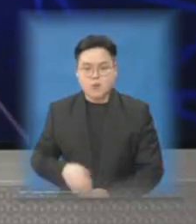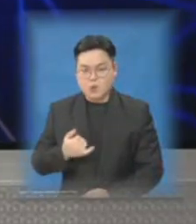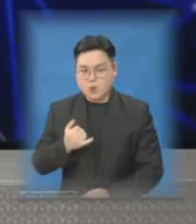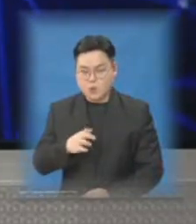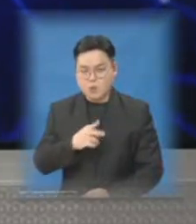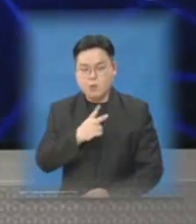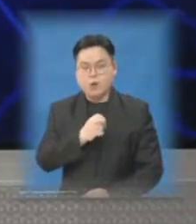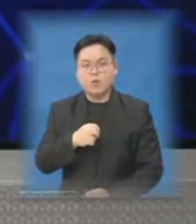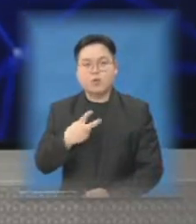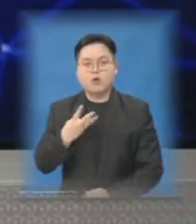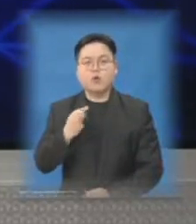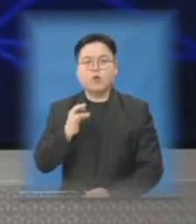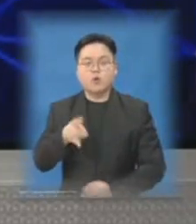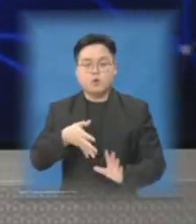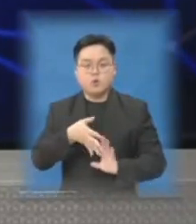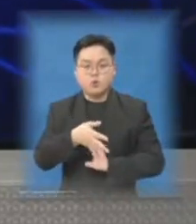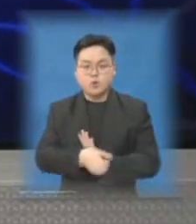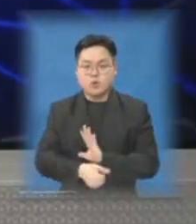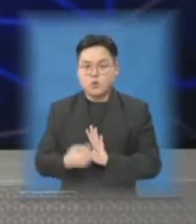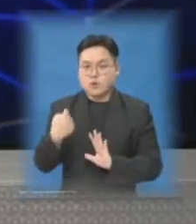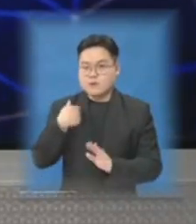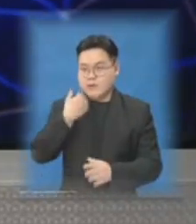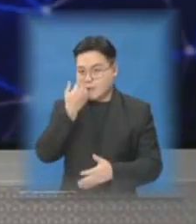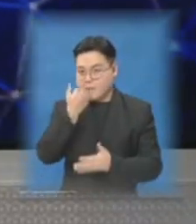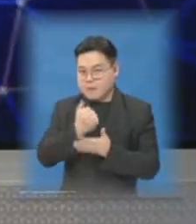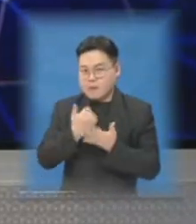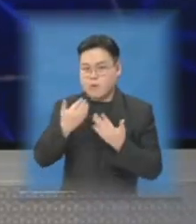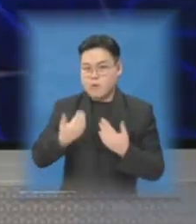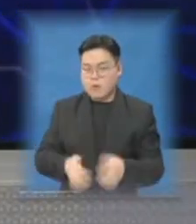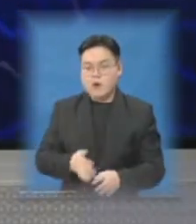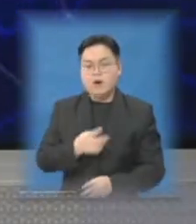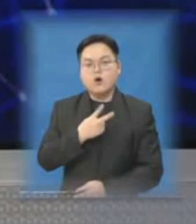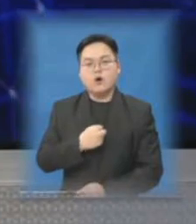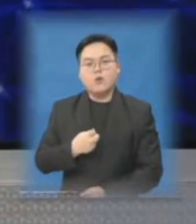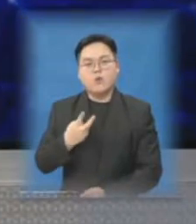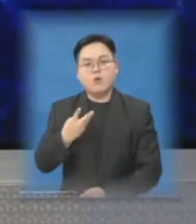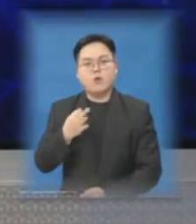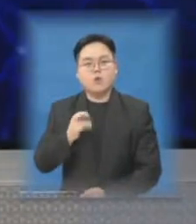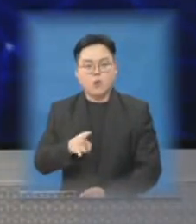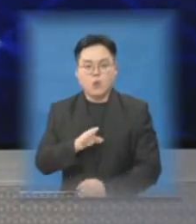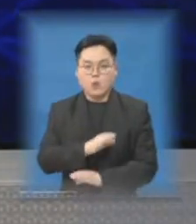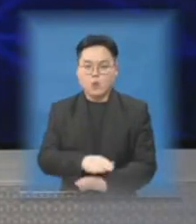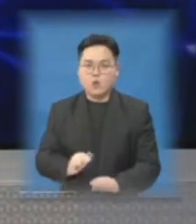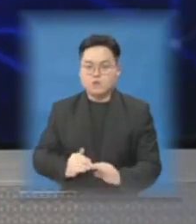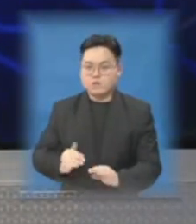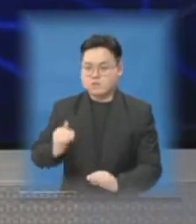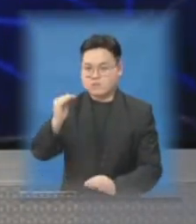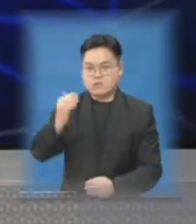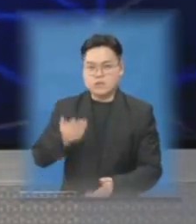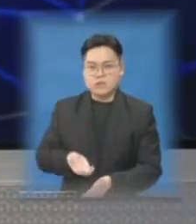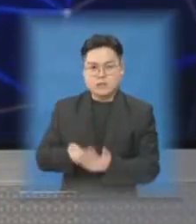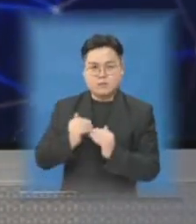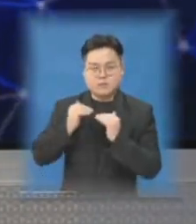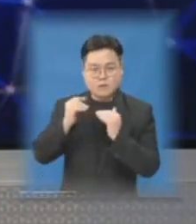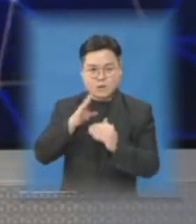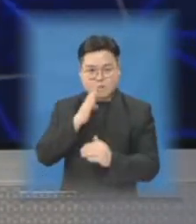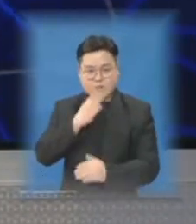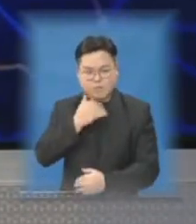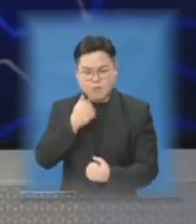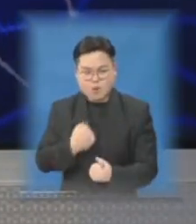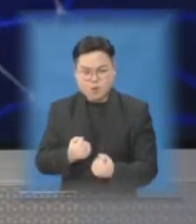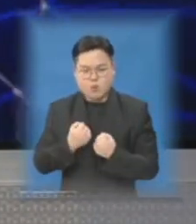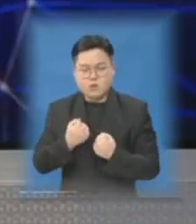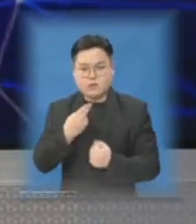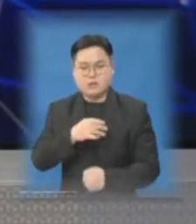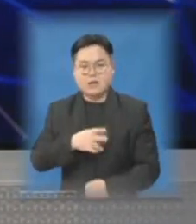Нийслэлийн 2024 оны төсөв өчигдөр батлагдсан. За улмаараа 2024 онд хүүхдийн хэвийн өсөлт хөгжлийг дэмжих, за бие махбодын